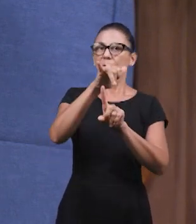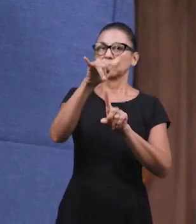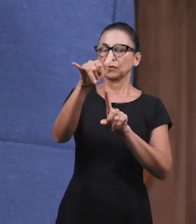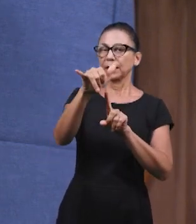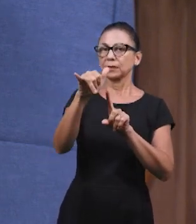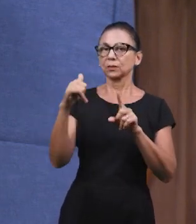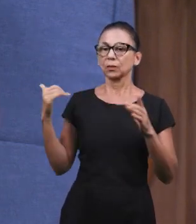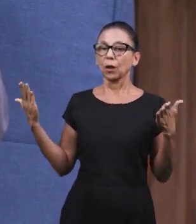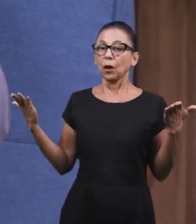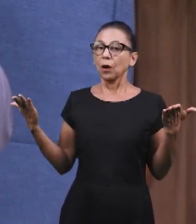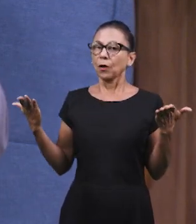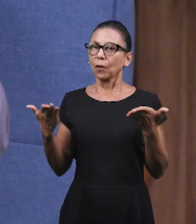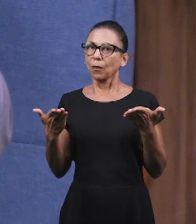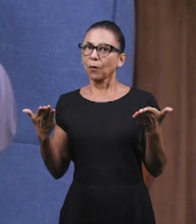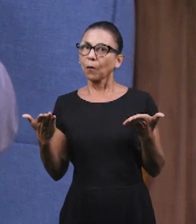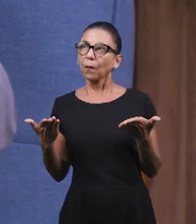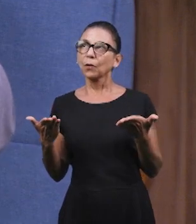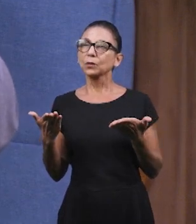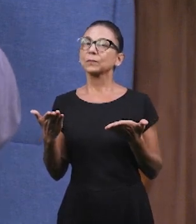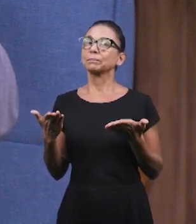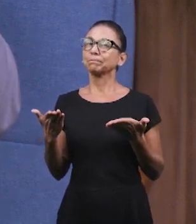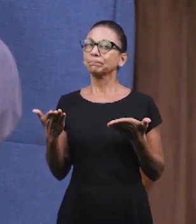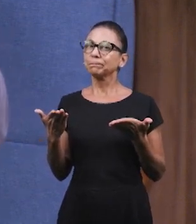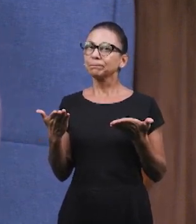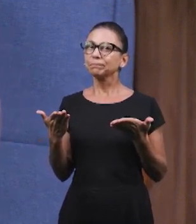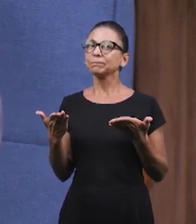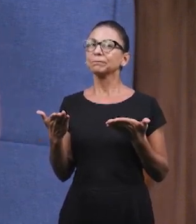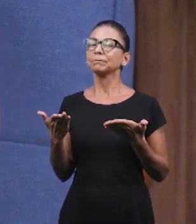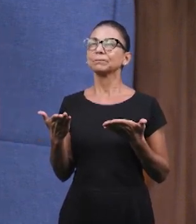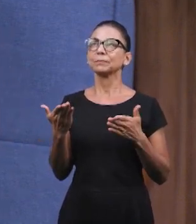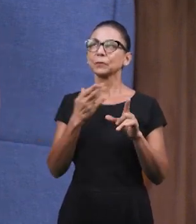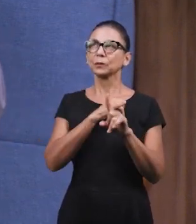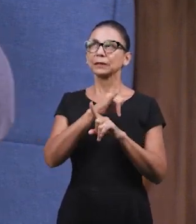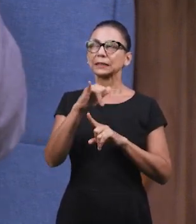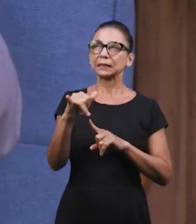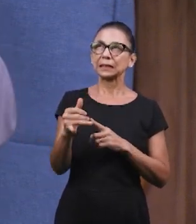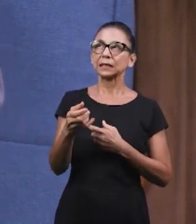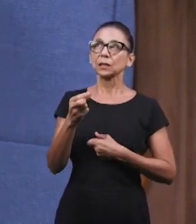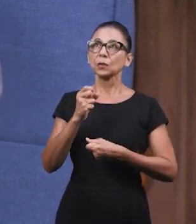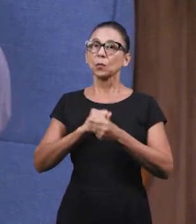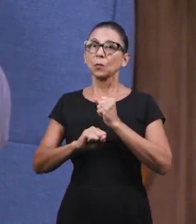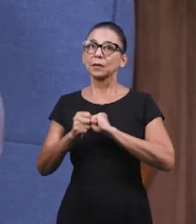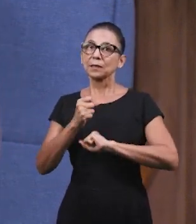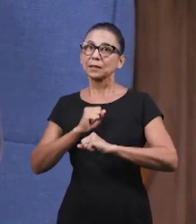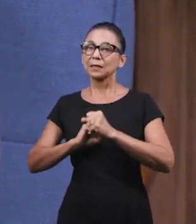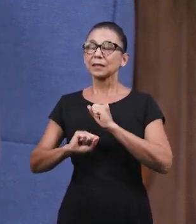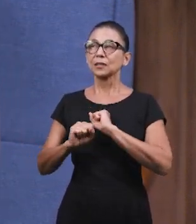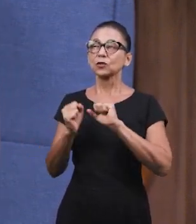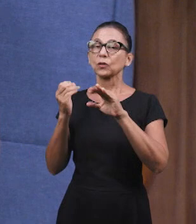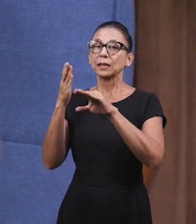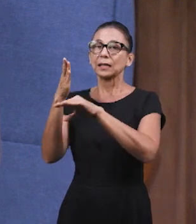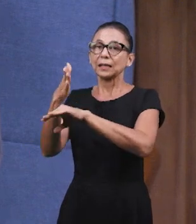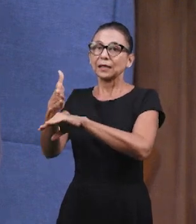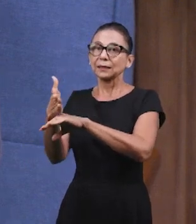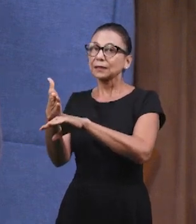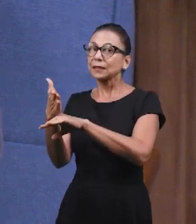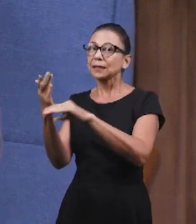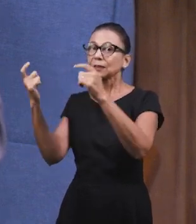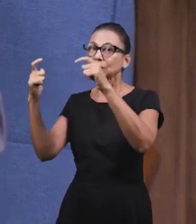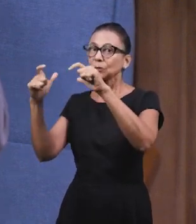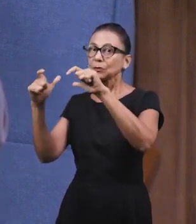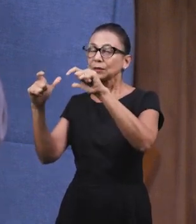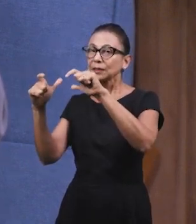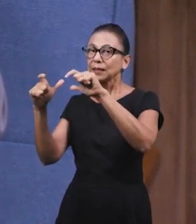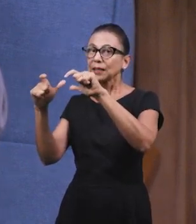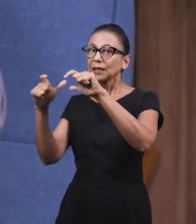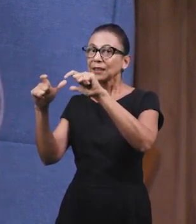cela apporte prophétiquement dans nos jours l'expectative d'entrer dans la terre. Pas un espace